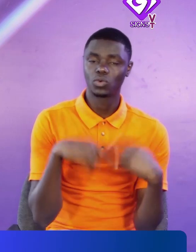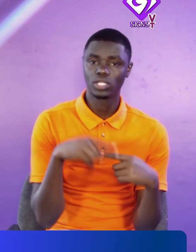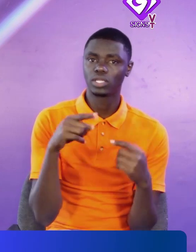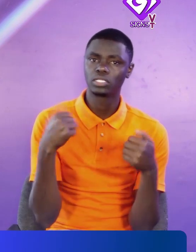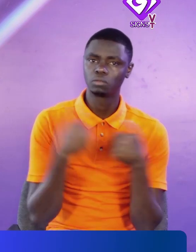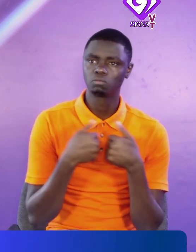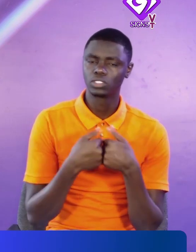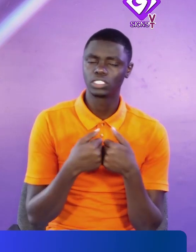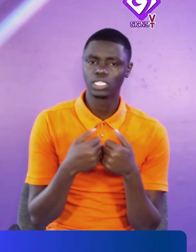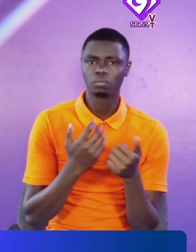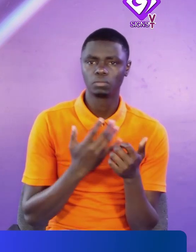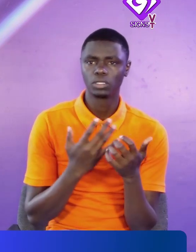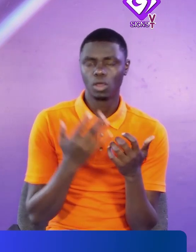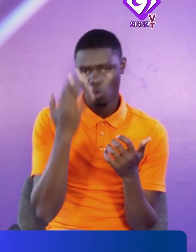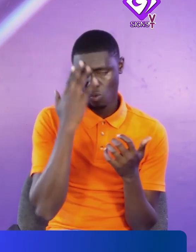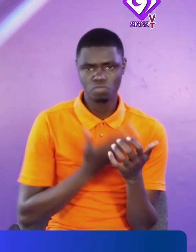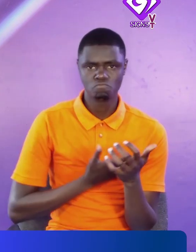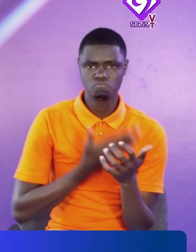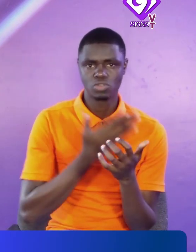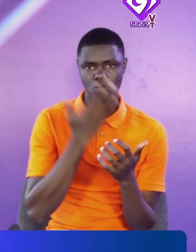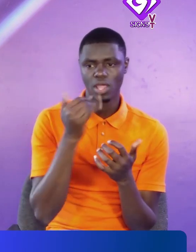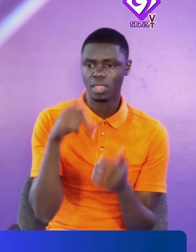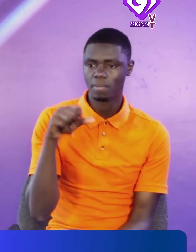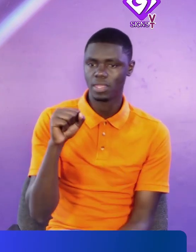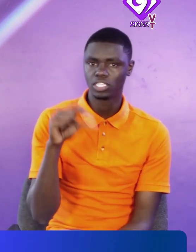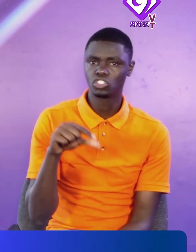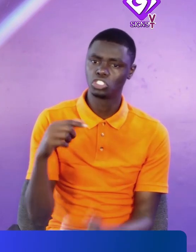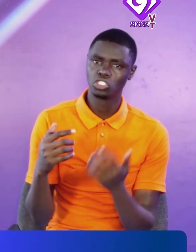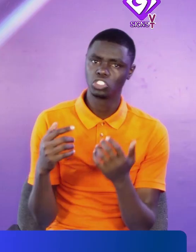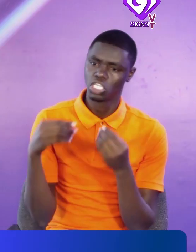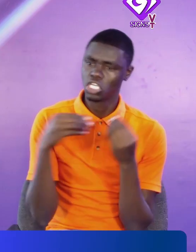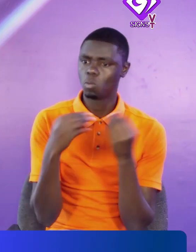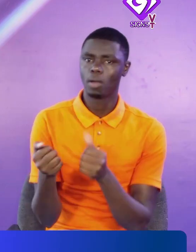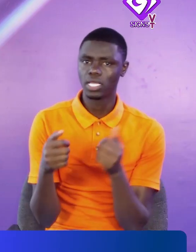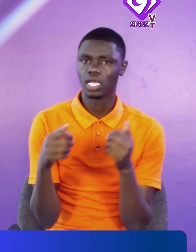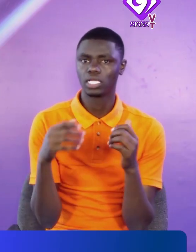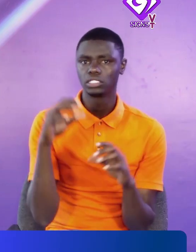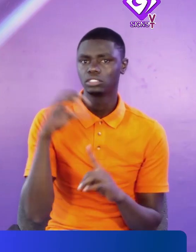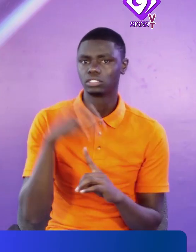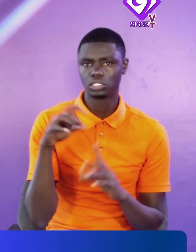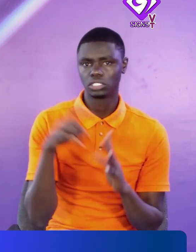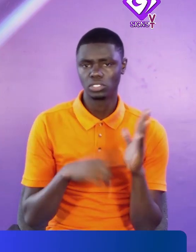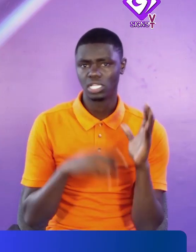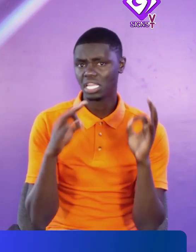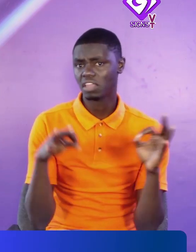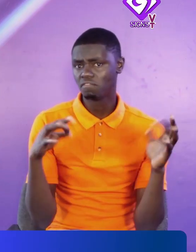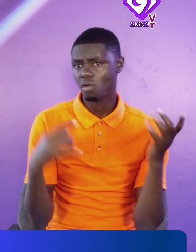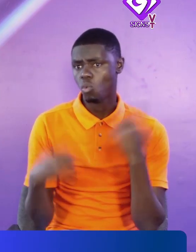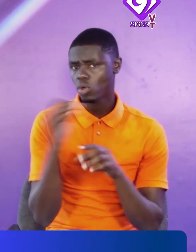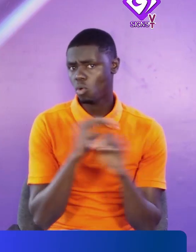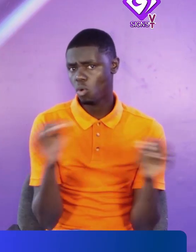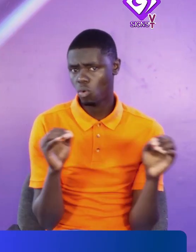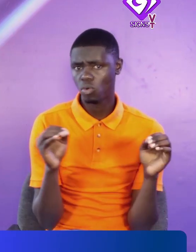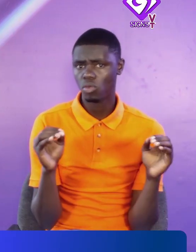ngori kwa kuwa wamepigwa na PSG Champions League, unaona? So wasiposhinda watakuwa wanape